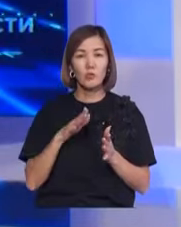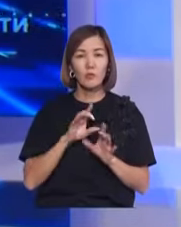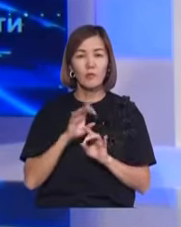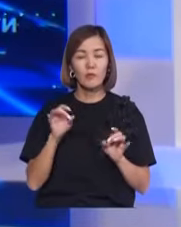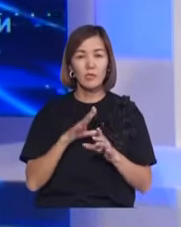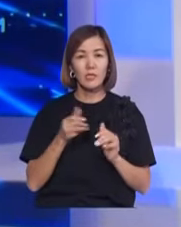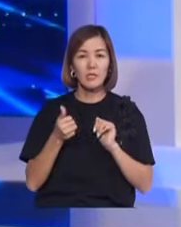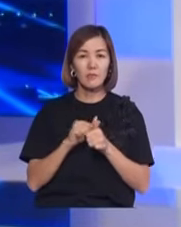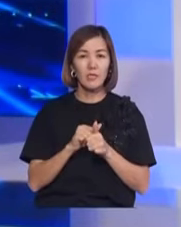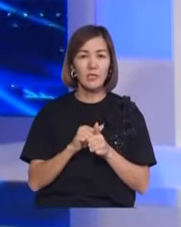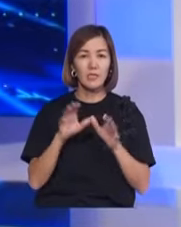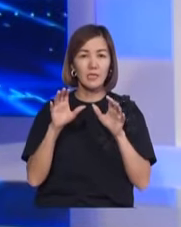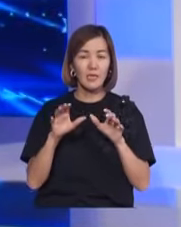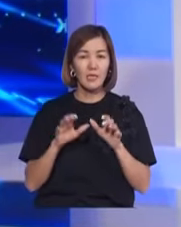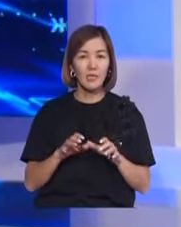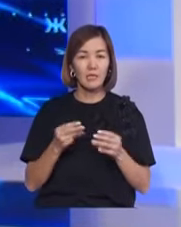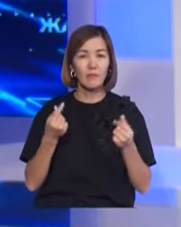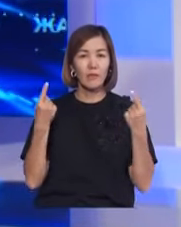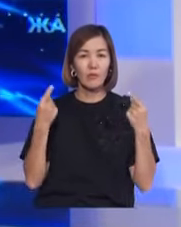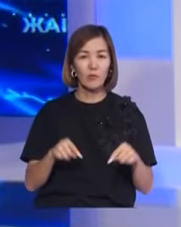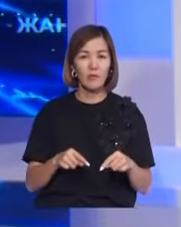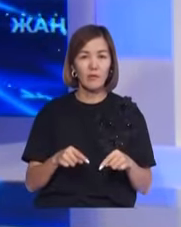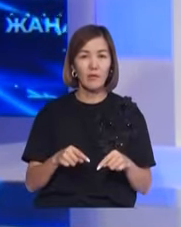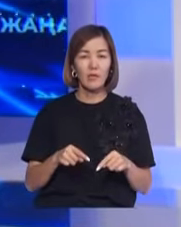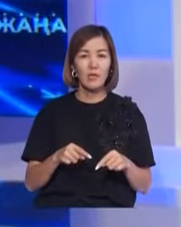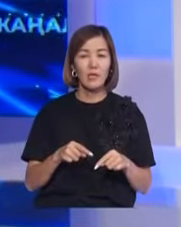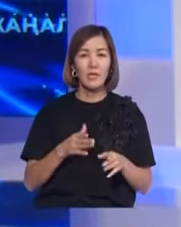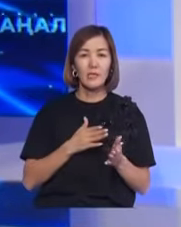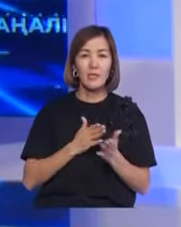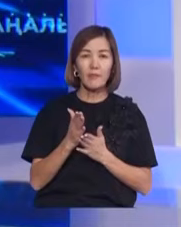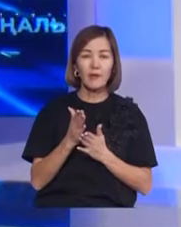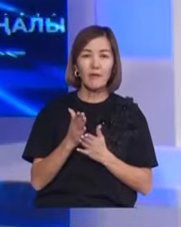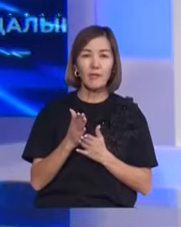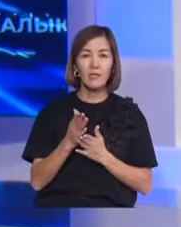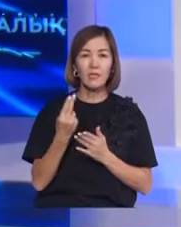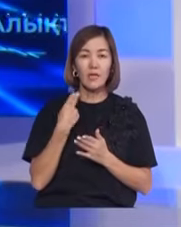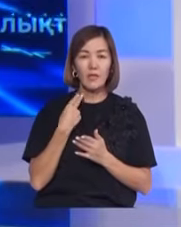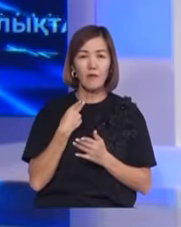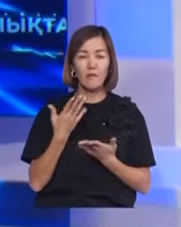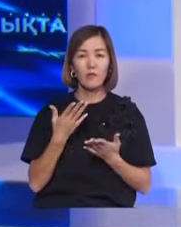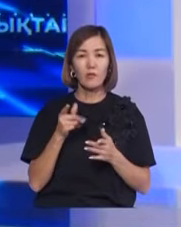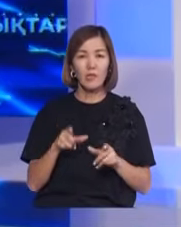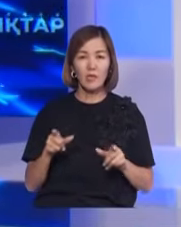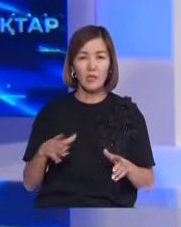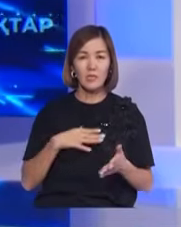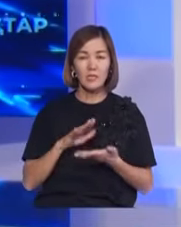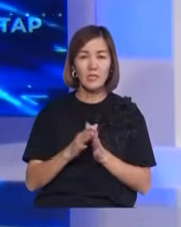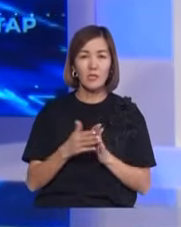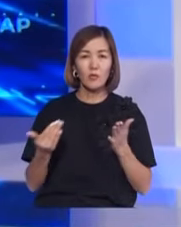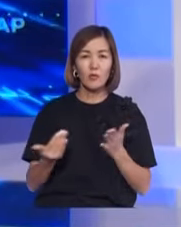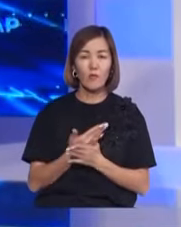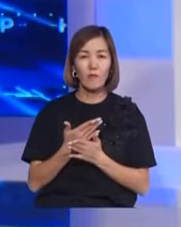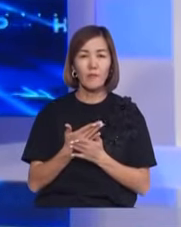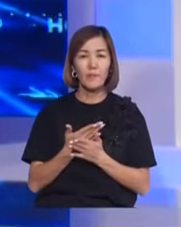озвучены ключевые изменения в законодательстве о банкротстве, направленные на снижение долговой нагрузки граждан. Согласно новым